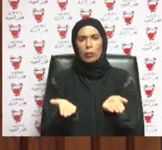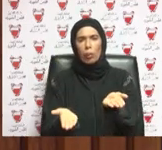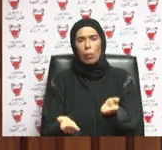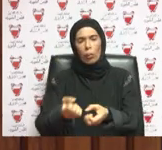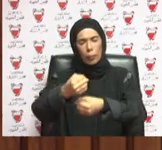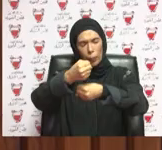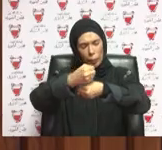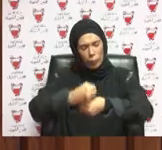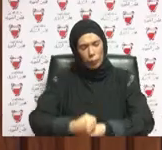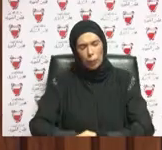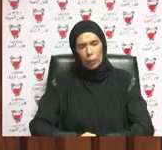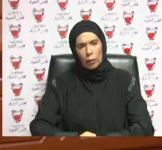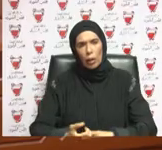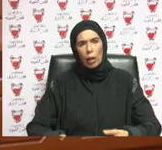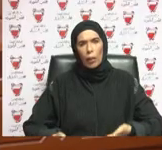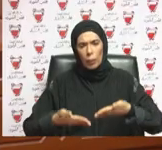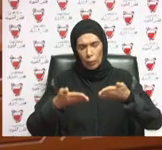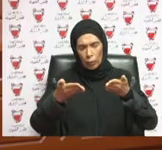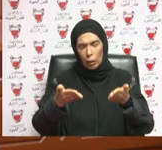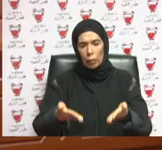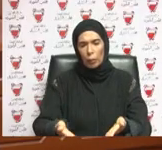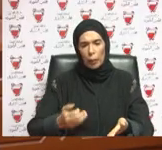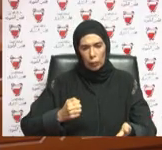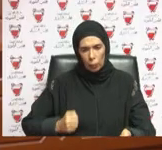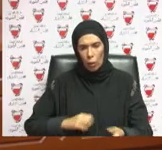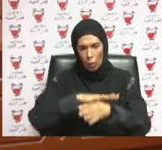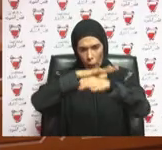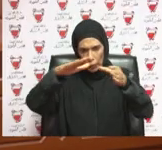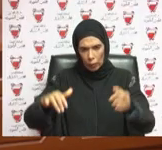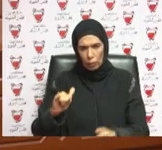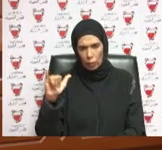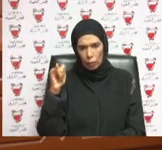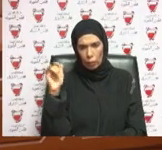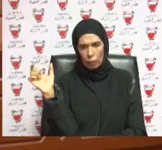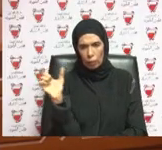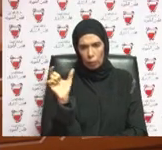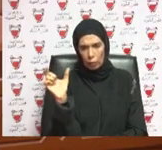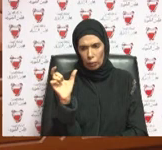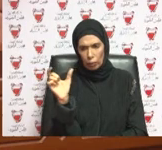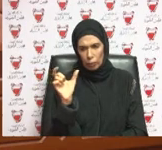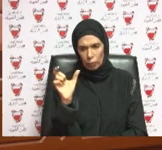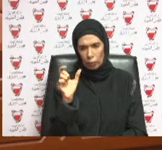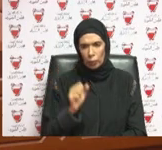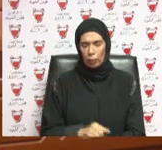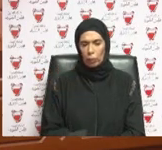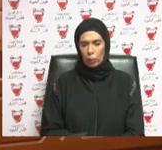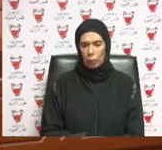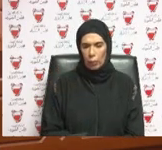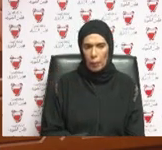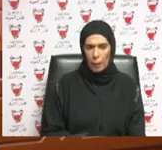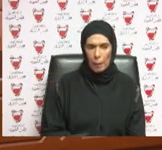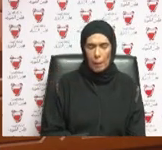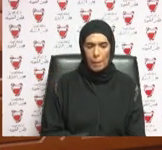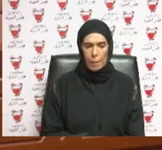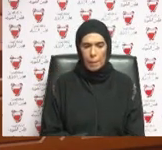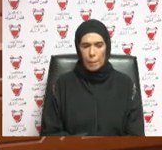حياته لخدمة مملكة البحرين والأمتين العربية والإسلامية والإنسانية جمعا.